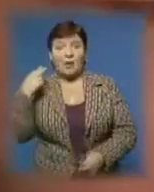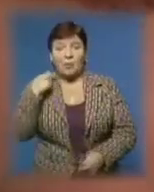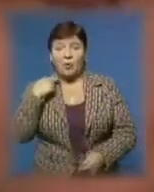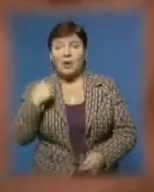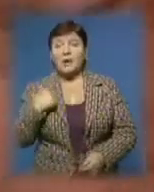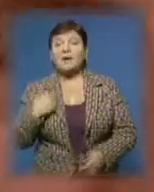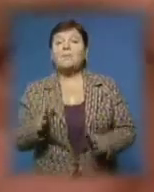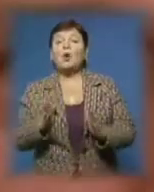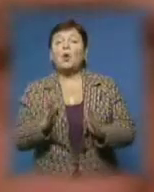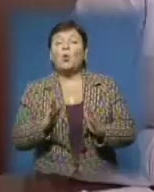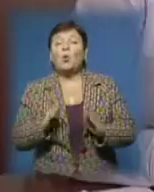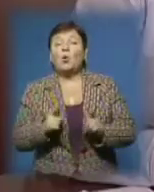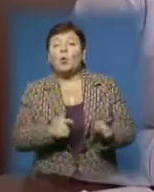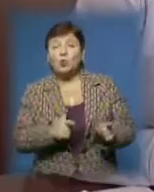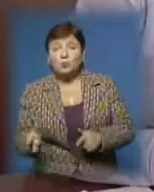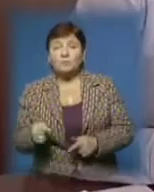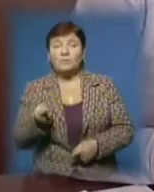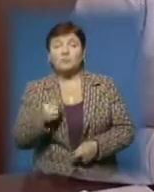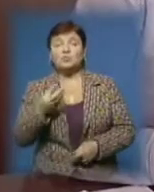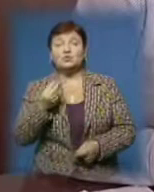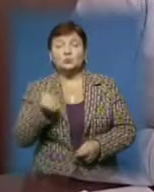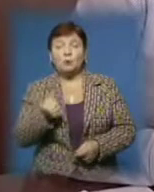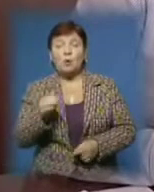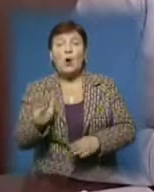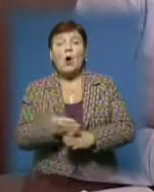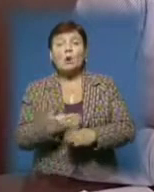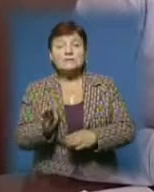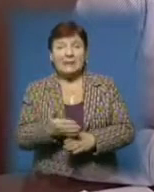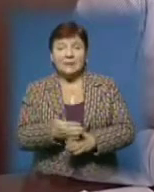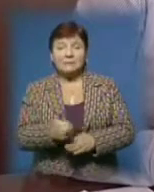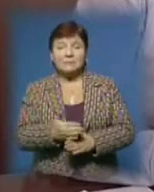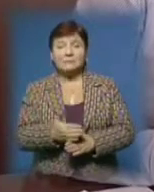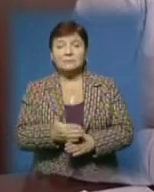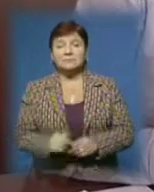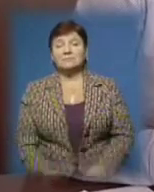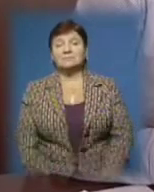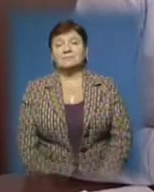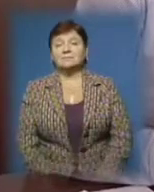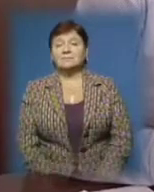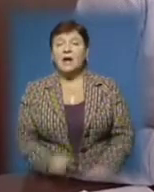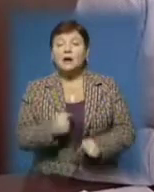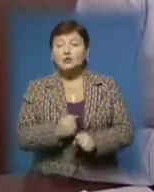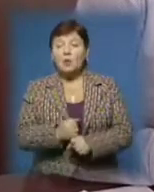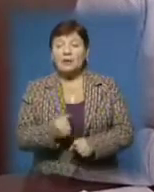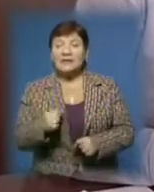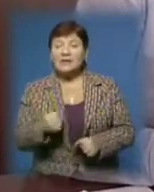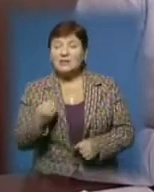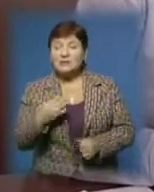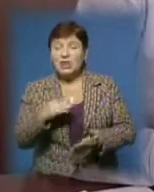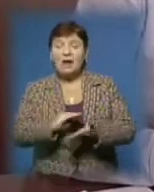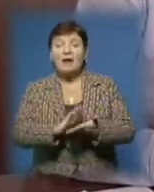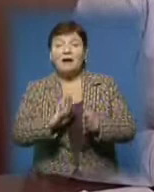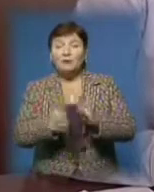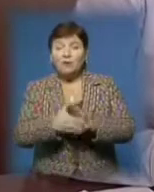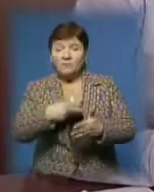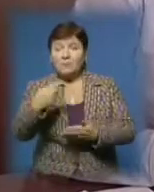І ми готові цю суму розбити якби зробити ще й договір структуризації